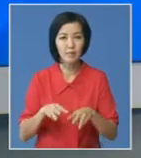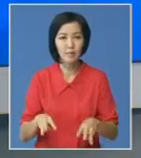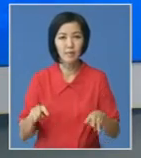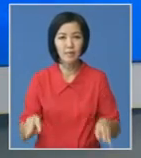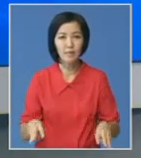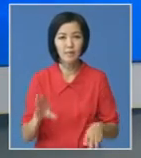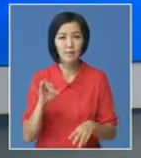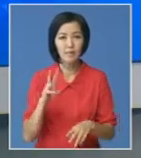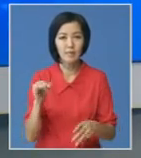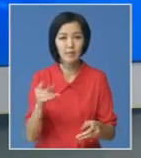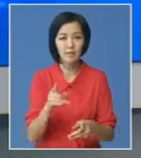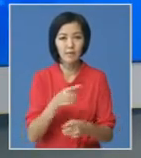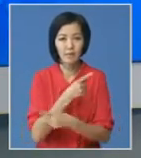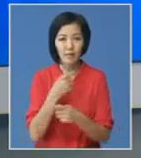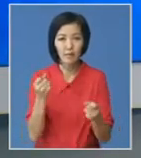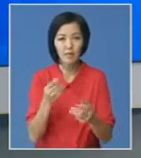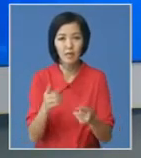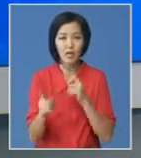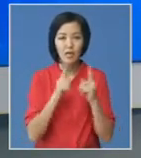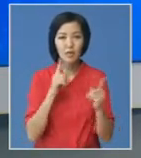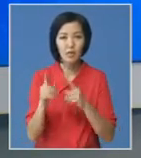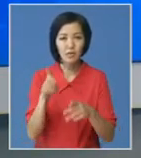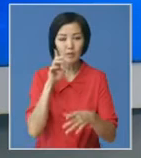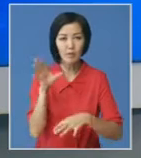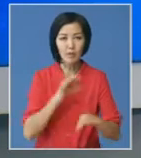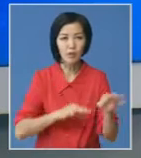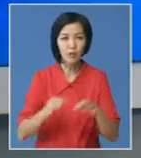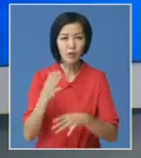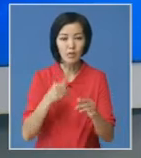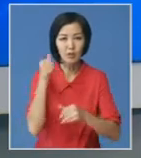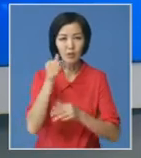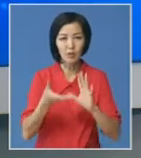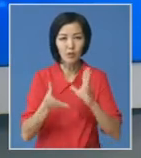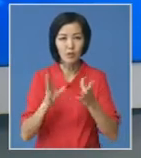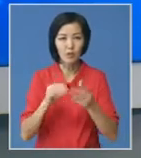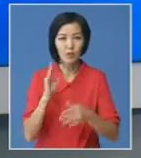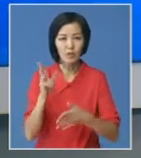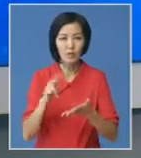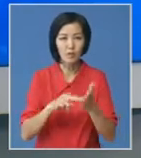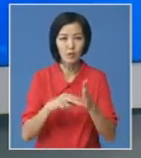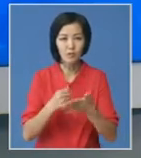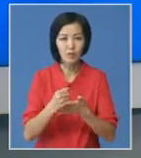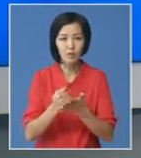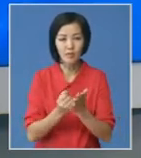Бақытжан Сағынтаев мәлімдеді. Жиында мемлекеттік жобаның жарты жылдық қорытындысы жасалып, алдағы жоспар